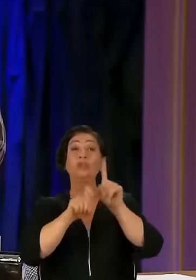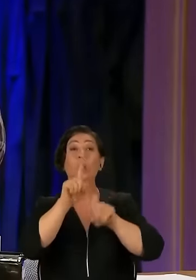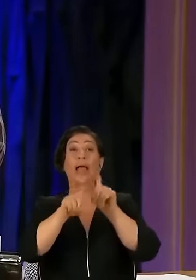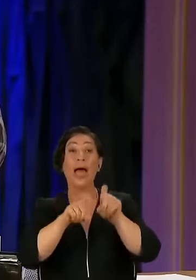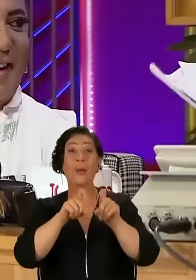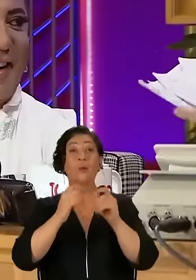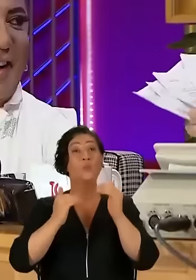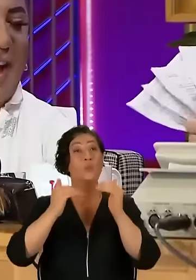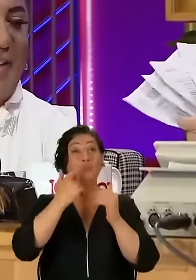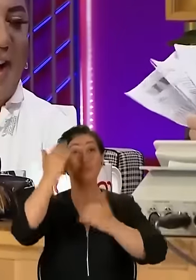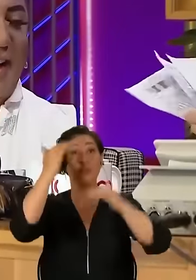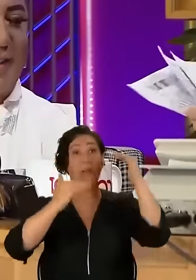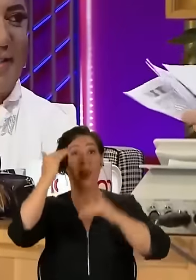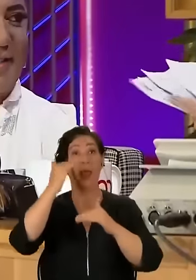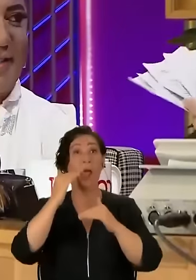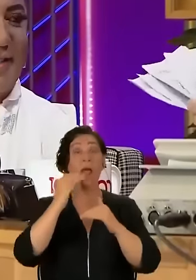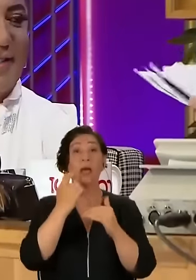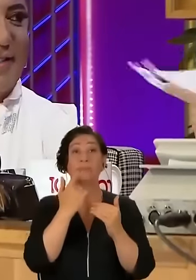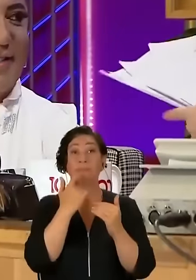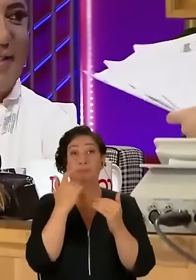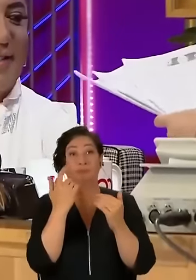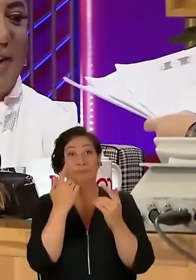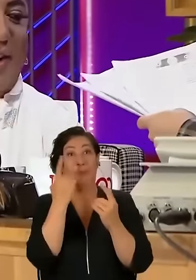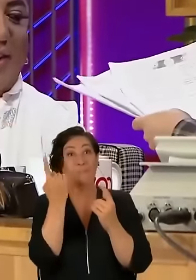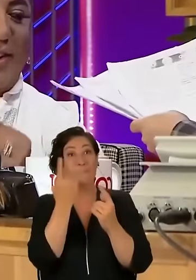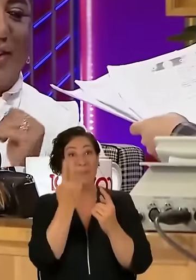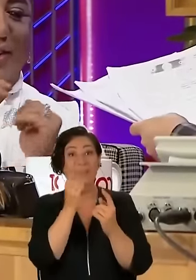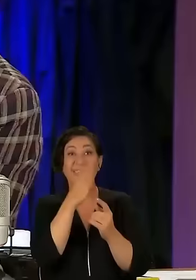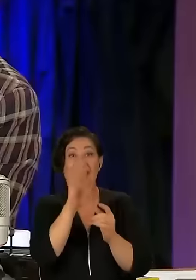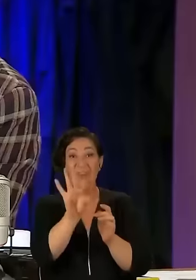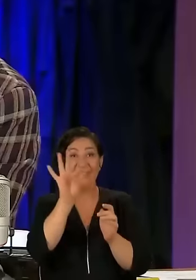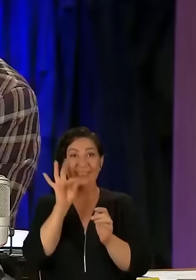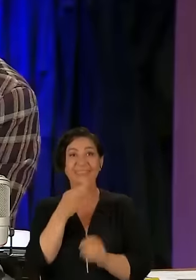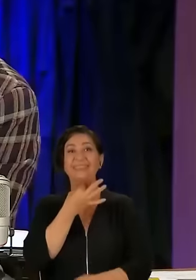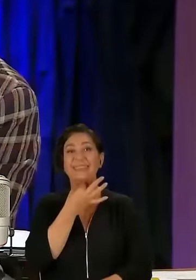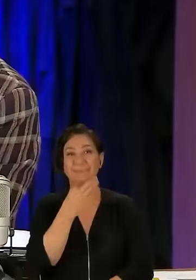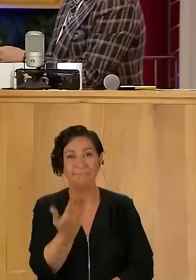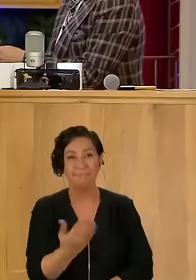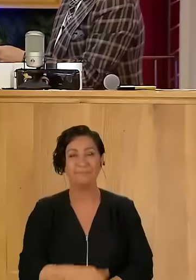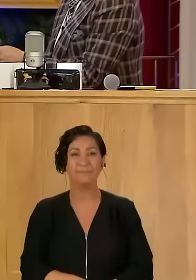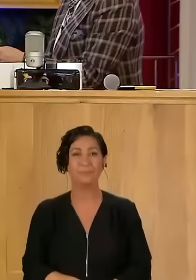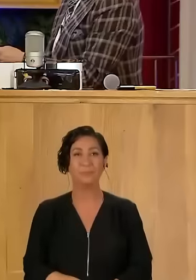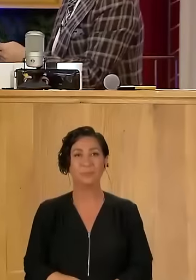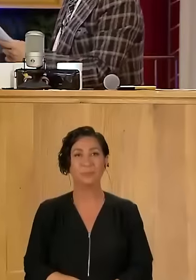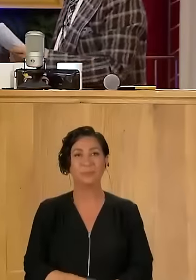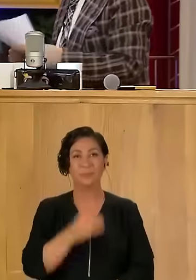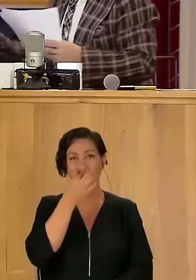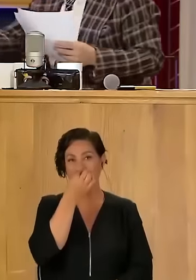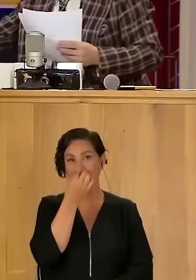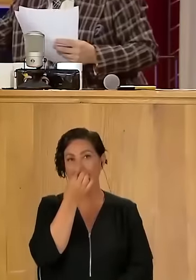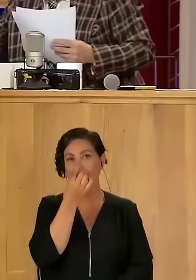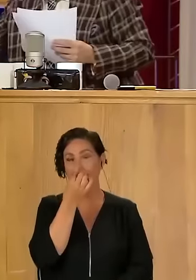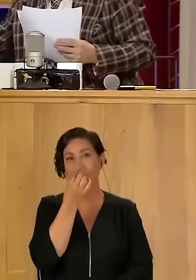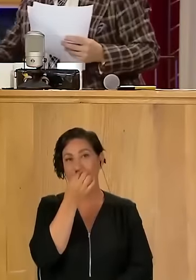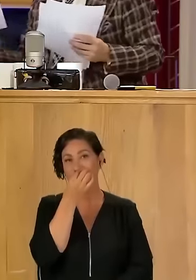sorular büyüklere... Eyvah. Olgunlara bir sayfa çekmelerini istiyoruz. Bir tane çek. Bir tane.